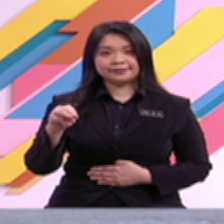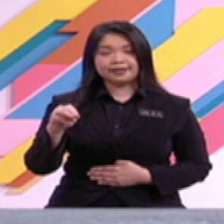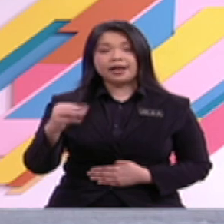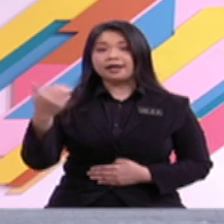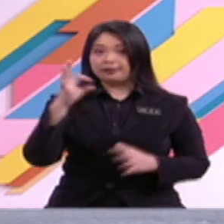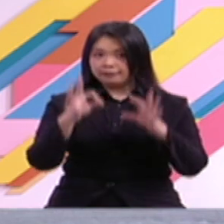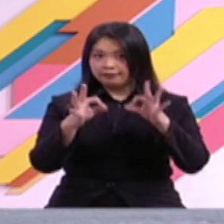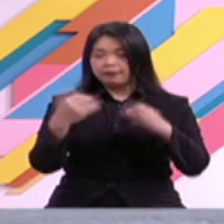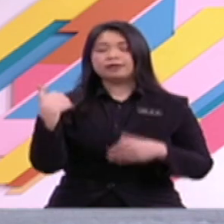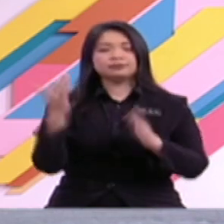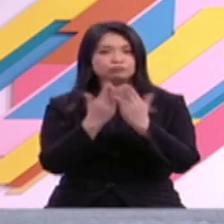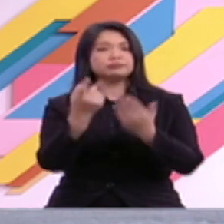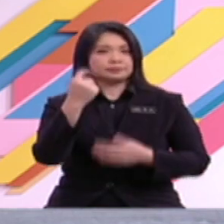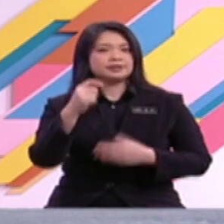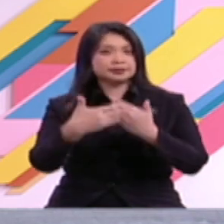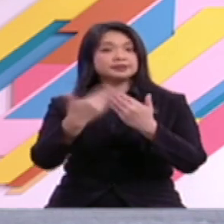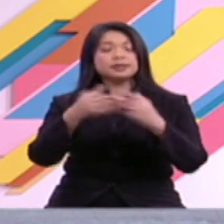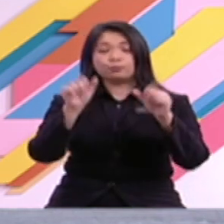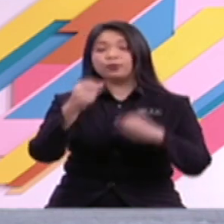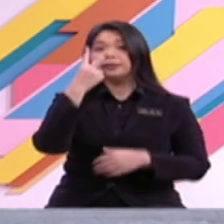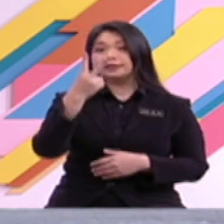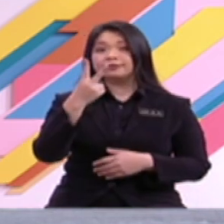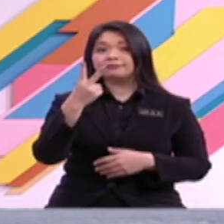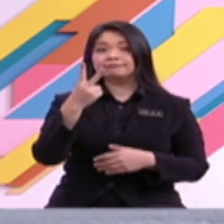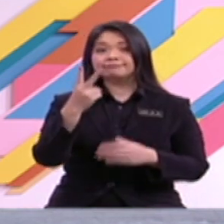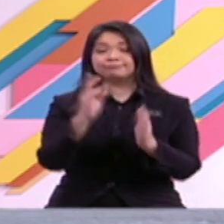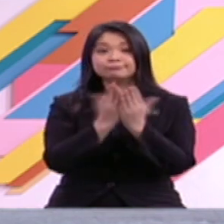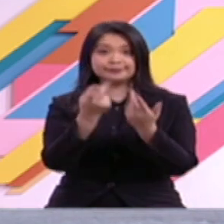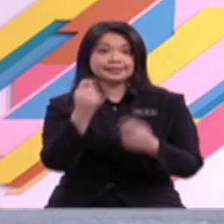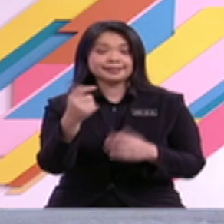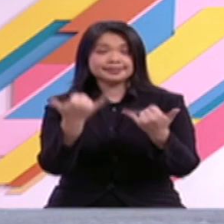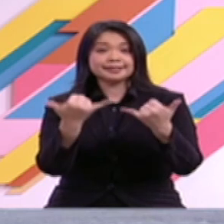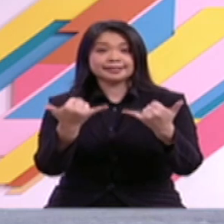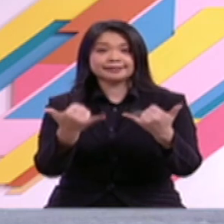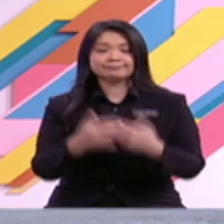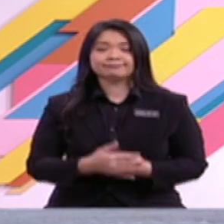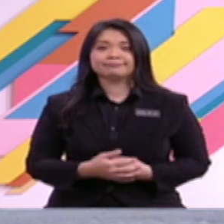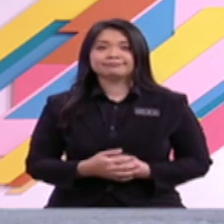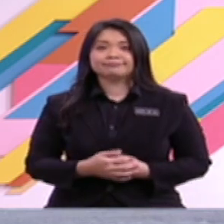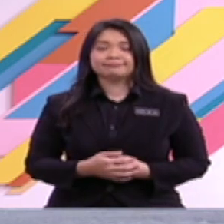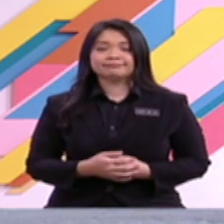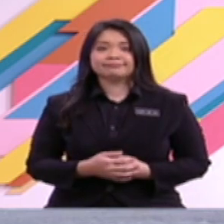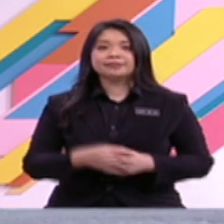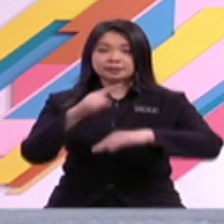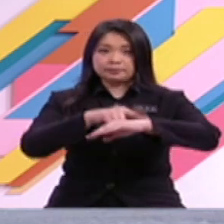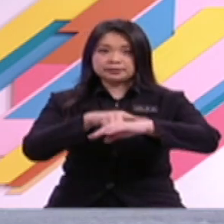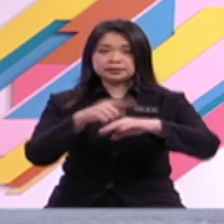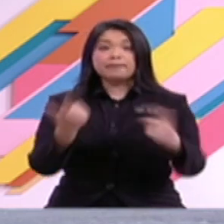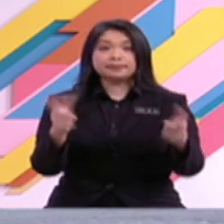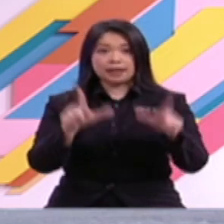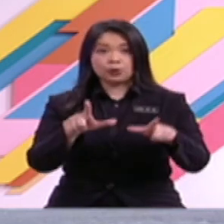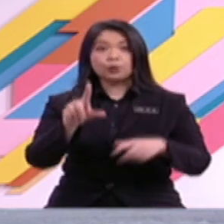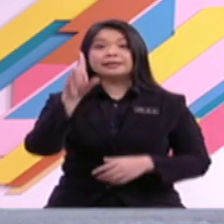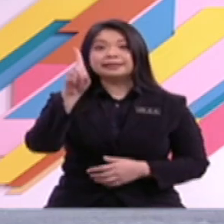kalau ada buku teks lagi senang Cek Google boleh buka buku teks sekarang Adek di sebelahku deflasi P